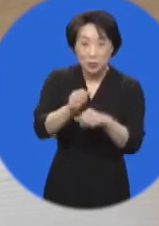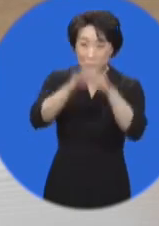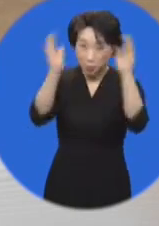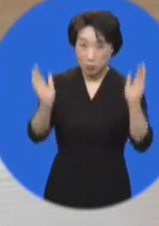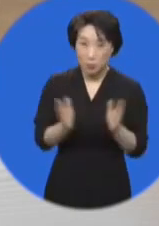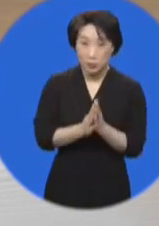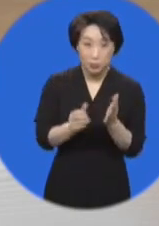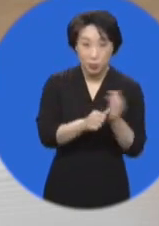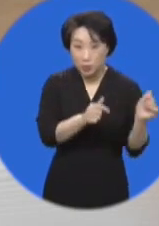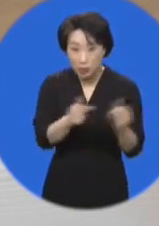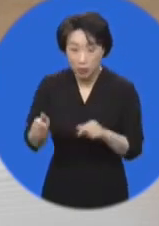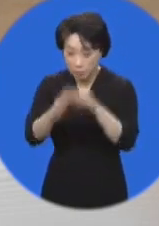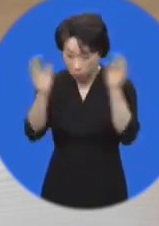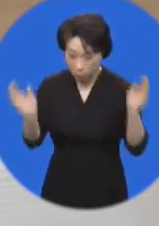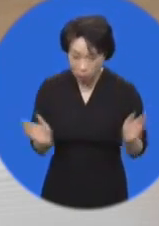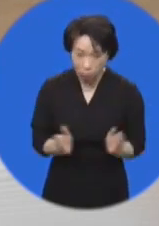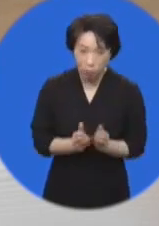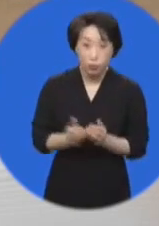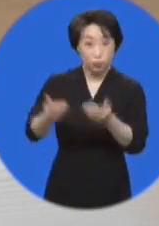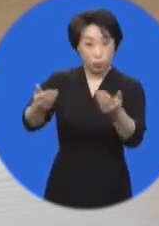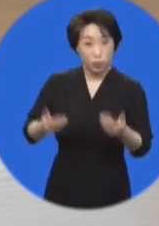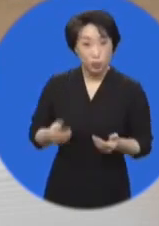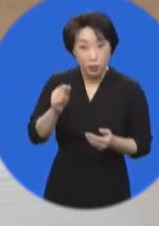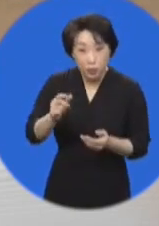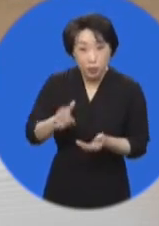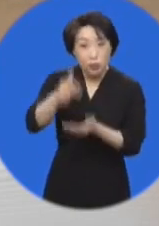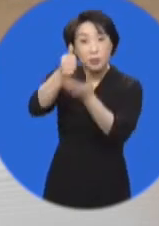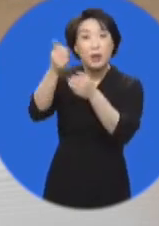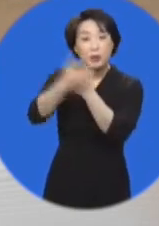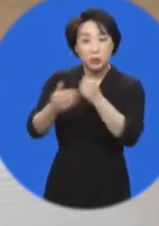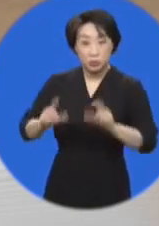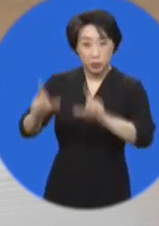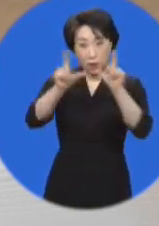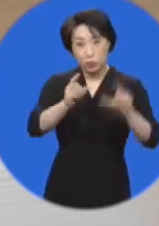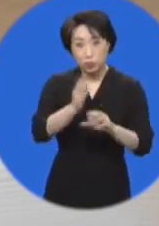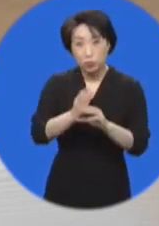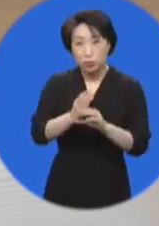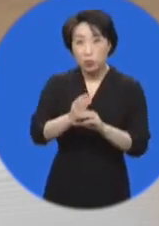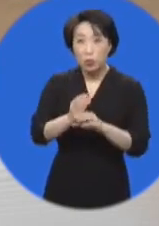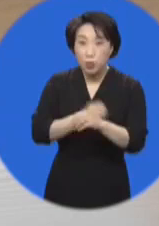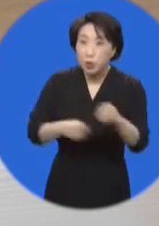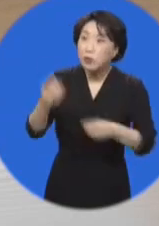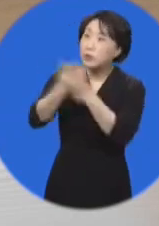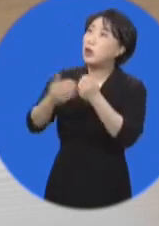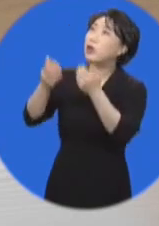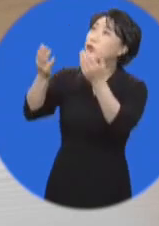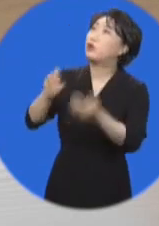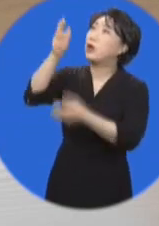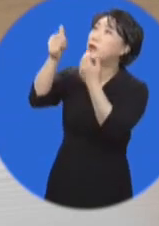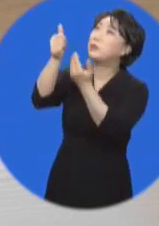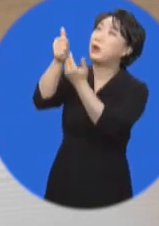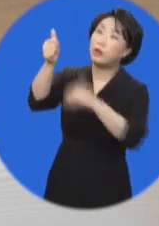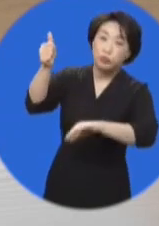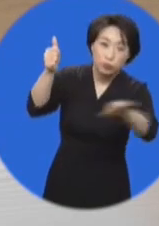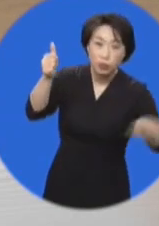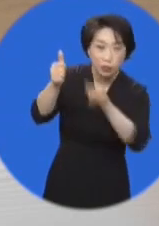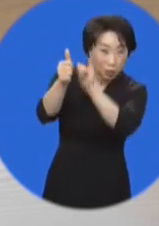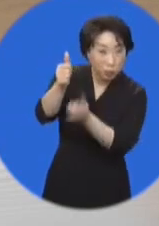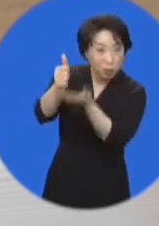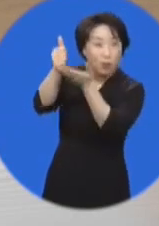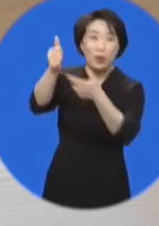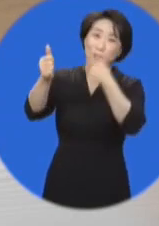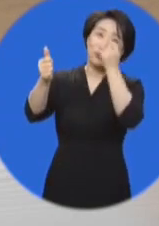모든 만물을 다 주셔서 그 은혜로 살게 하니까 은혜 베푸신 일을 우리가 막